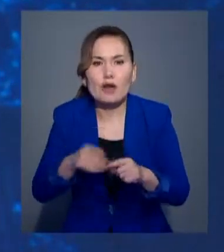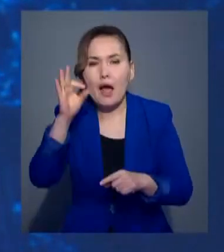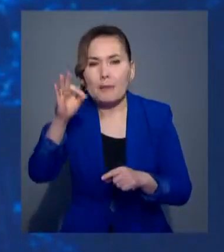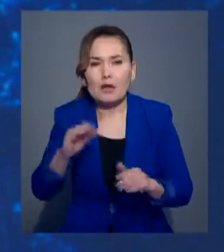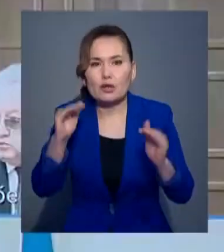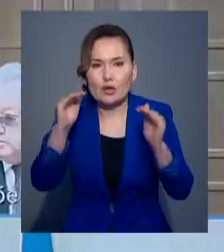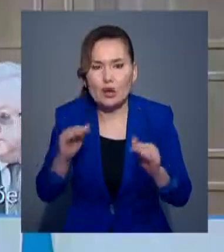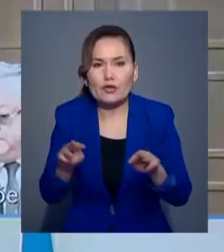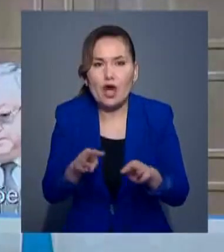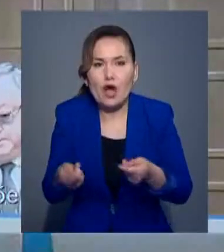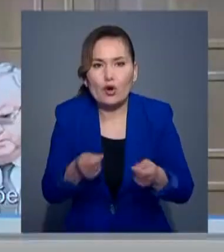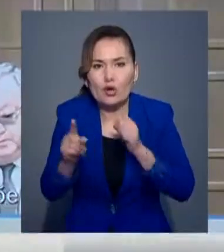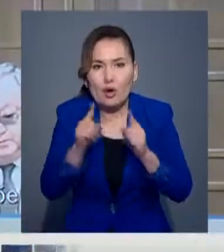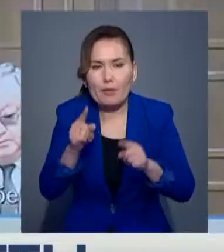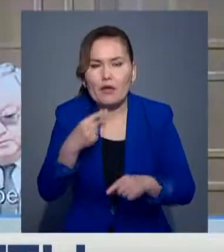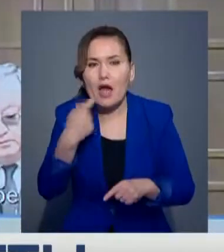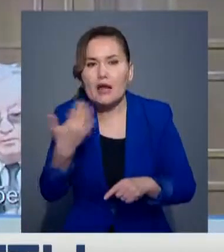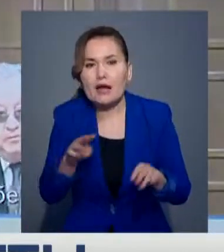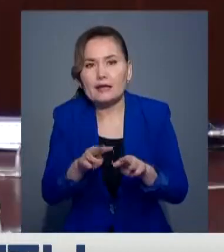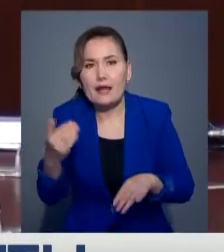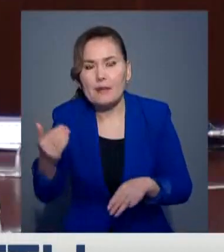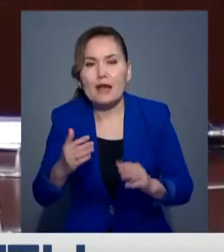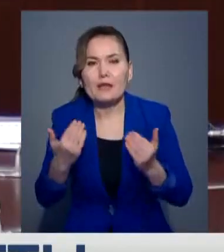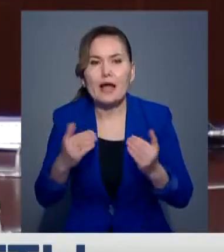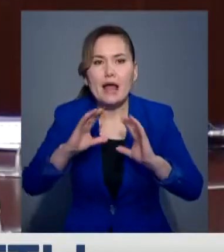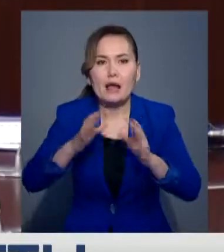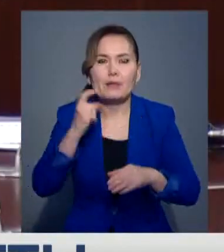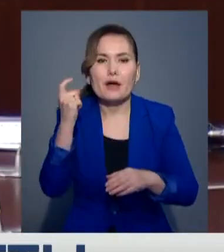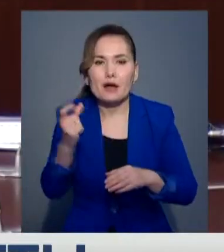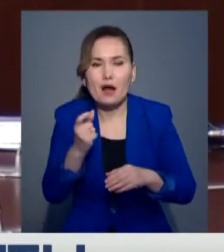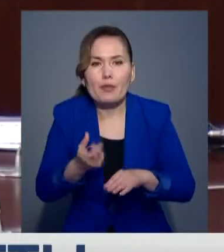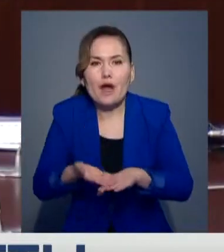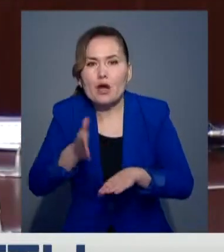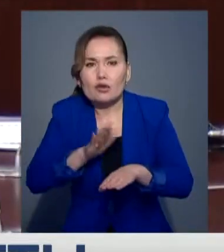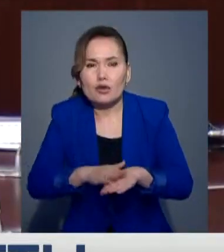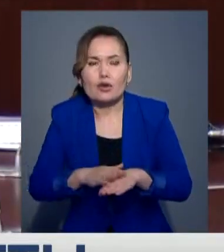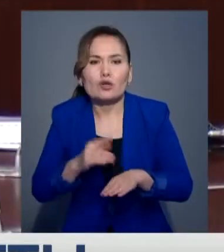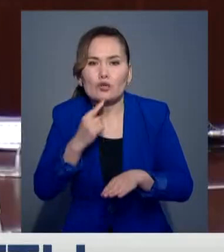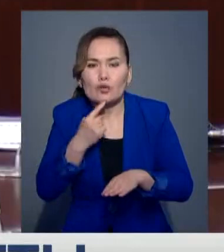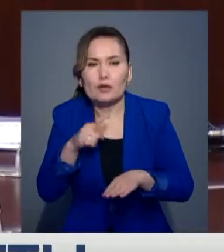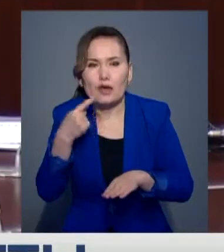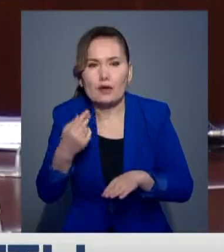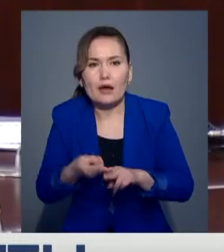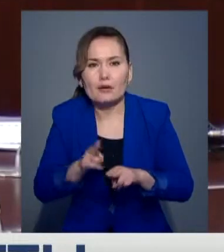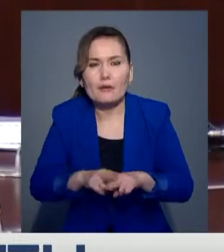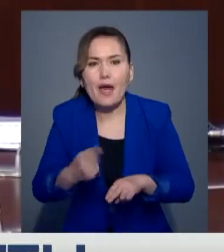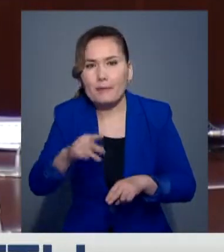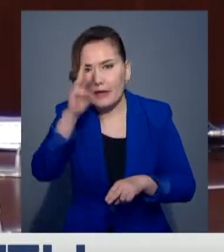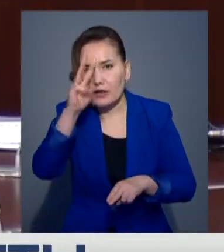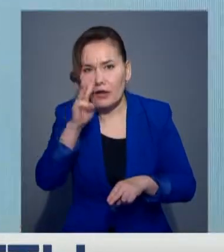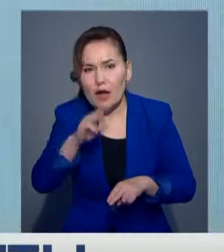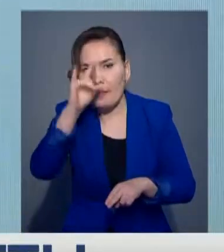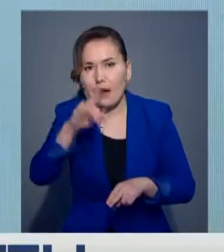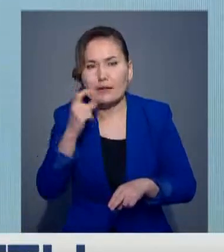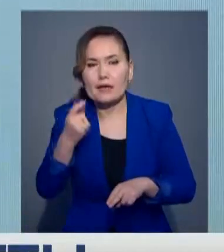9,5% түскен. Үкімет отырысында сөз алған министрлер қазіргі әлемдік экономика күрделі жағдай екенін жеткізді. Бірінші 90-да ел